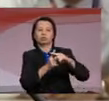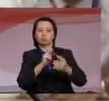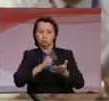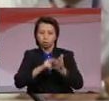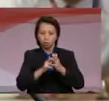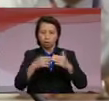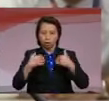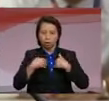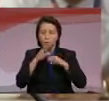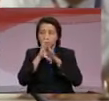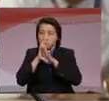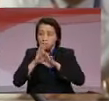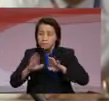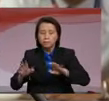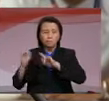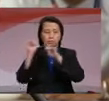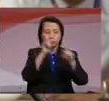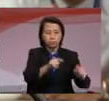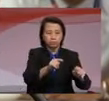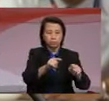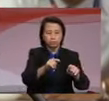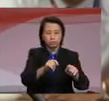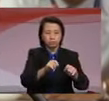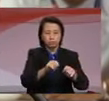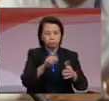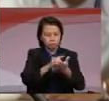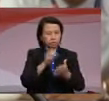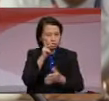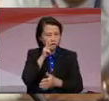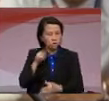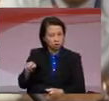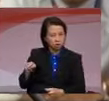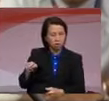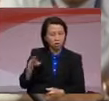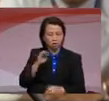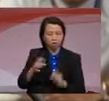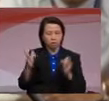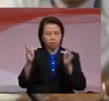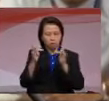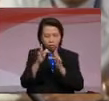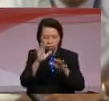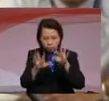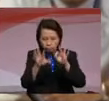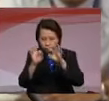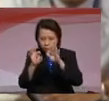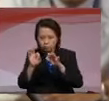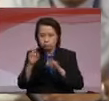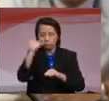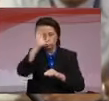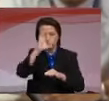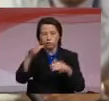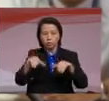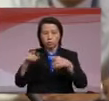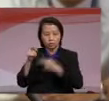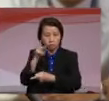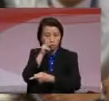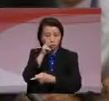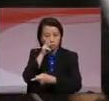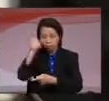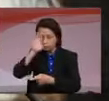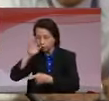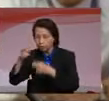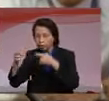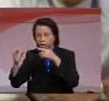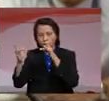ada silent spread of coronavirus ni di Kedah, dan adakah contact tracing sedang dijalankan di Kedah juga?